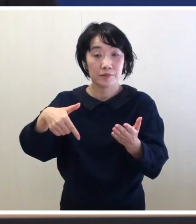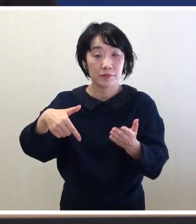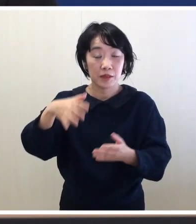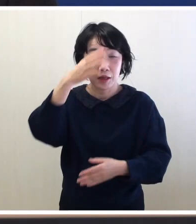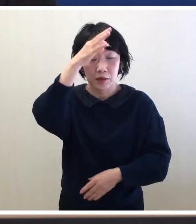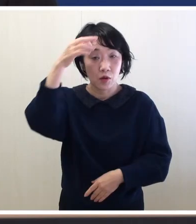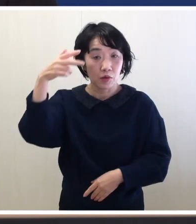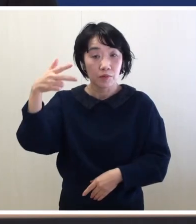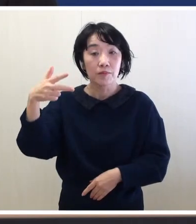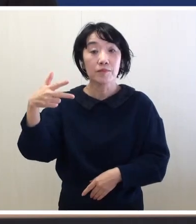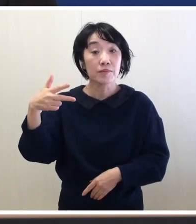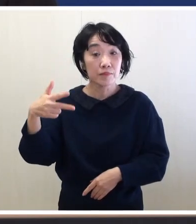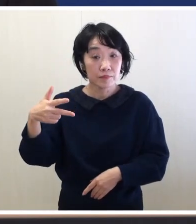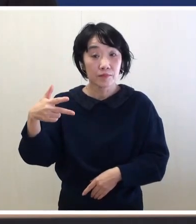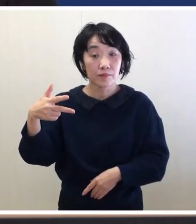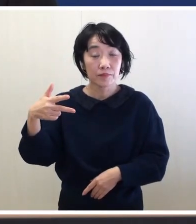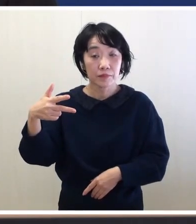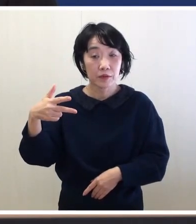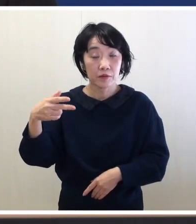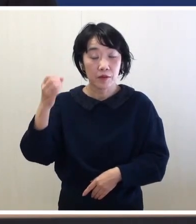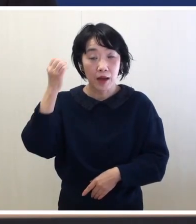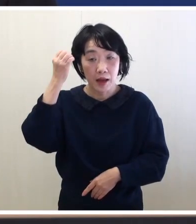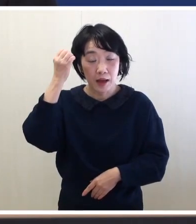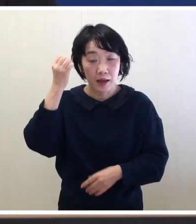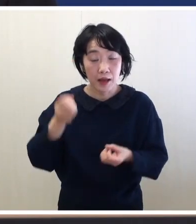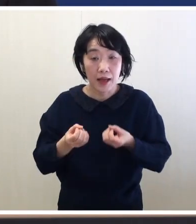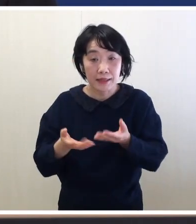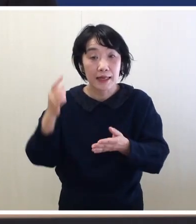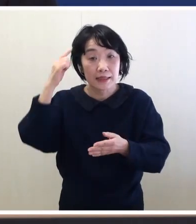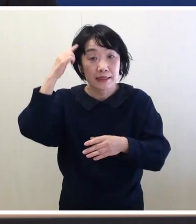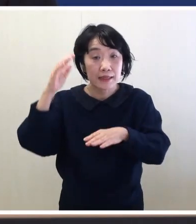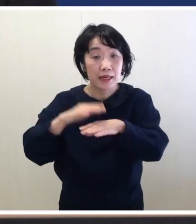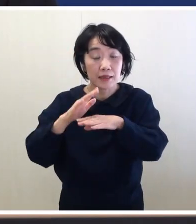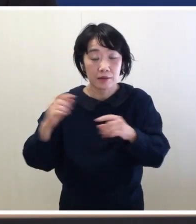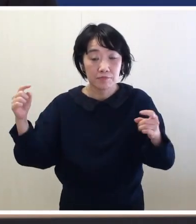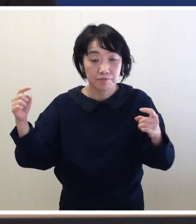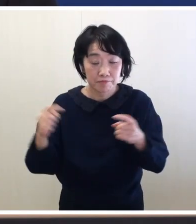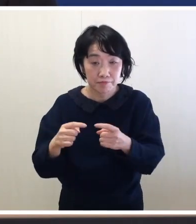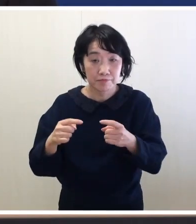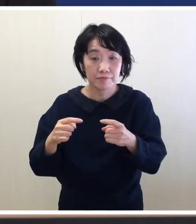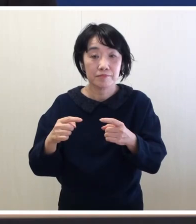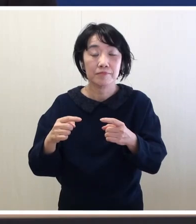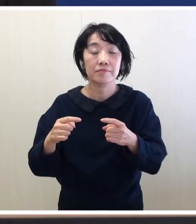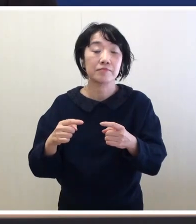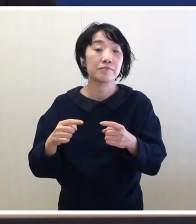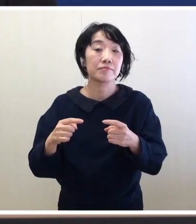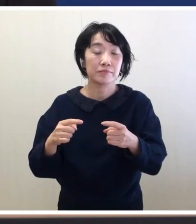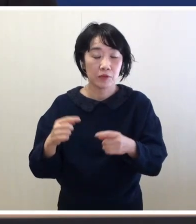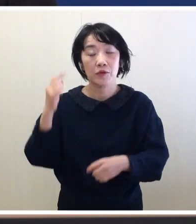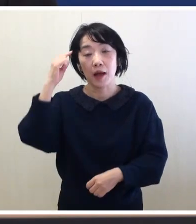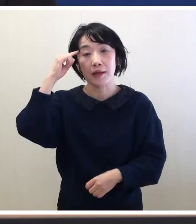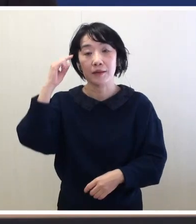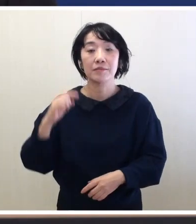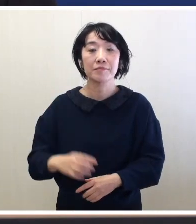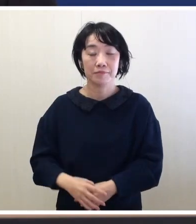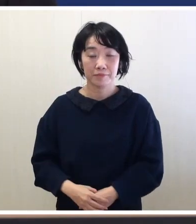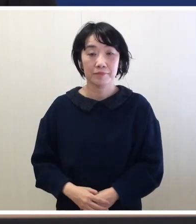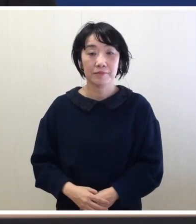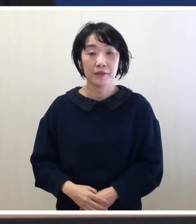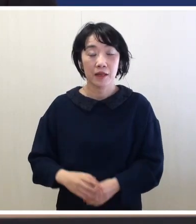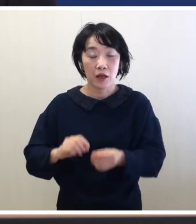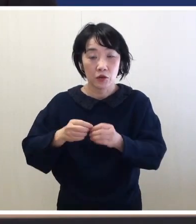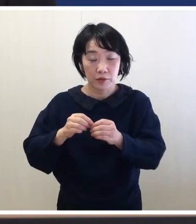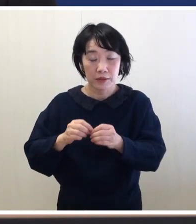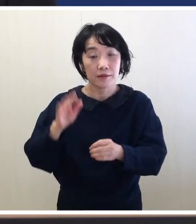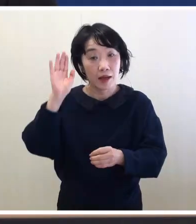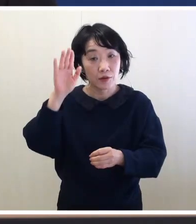もこの神戸市さんの新構想とも合致したものになるというふうに考